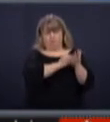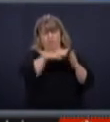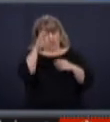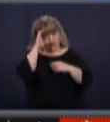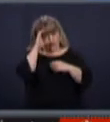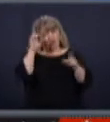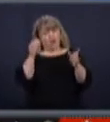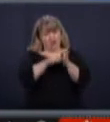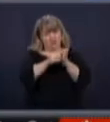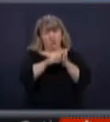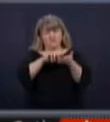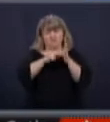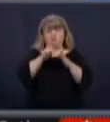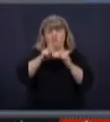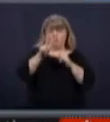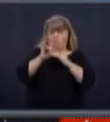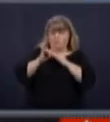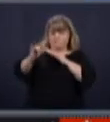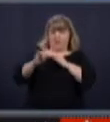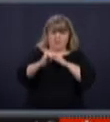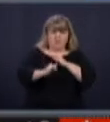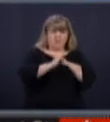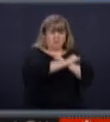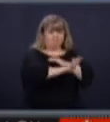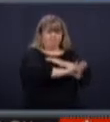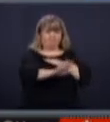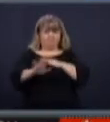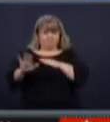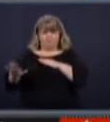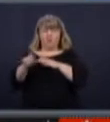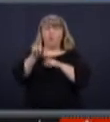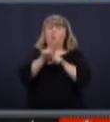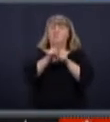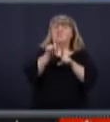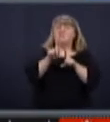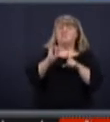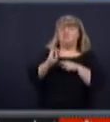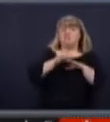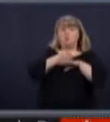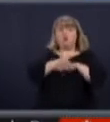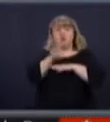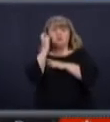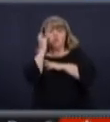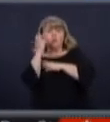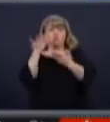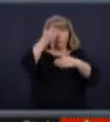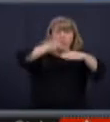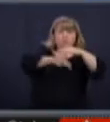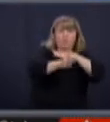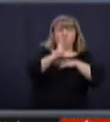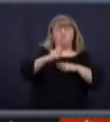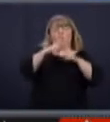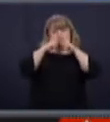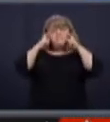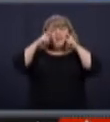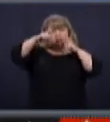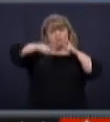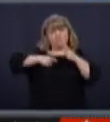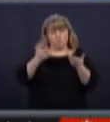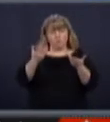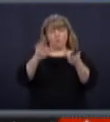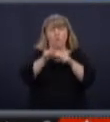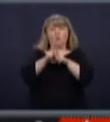ça va être important que les personnes portent un masque dans les transports en commun, puis on ajoute aussi dans les commerces. Donc,